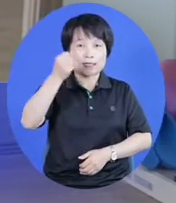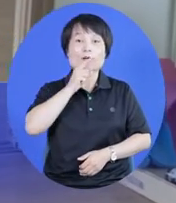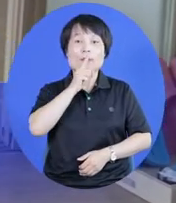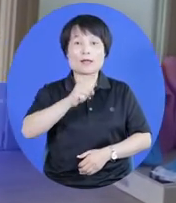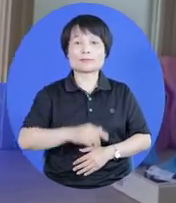있습니다